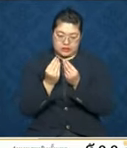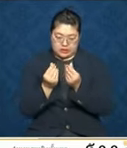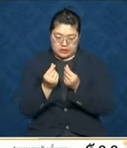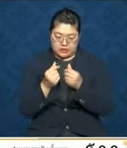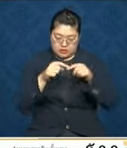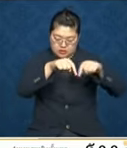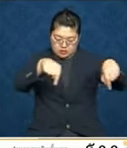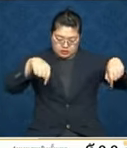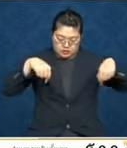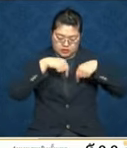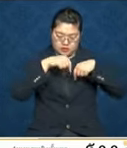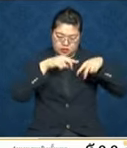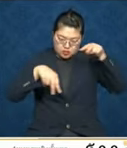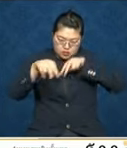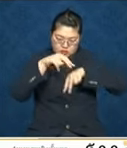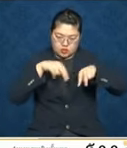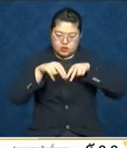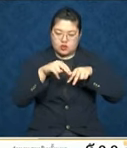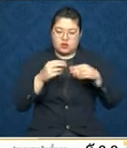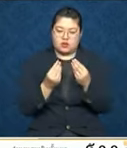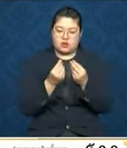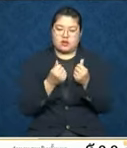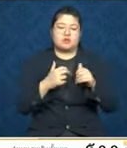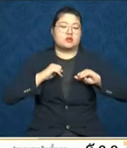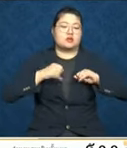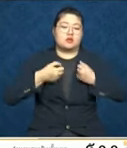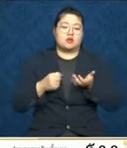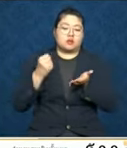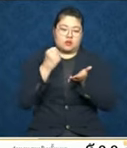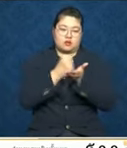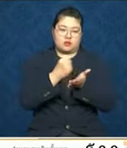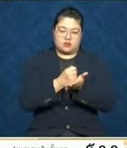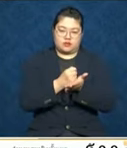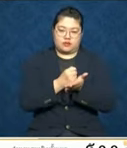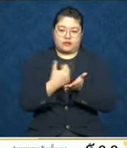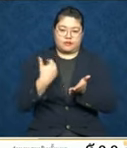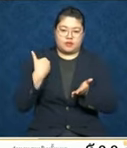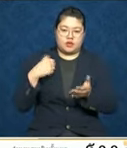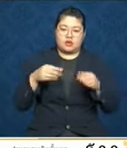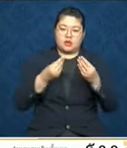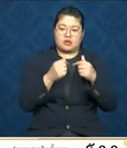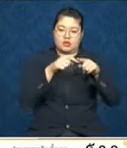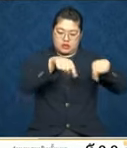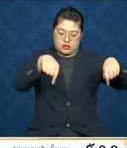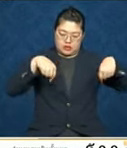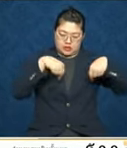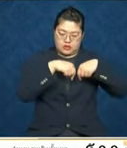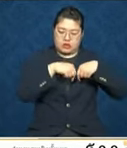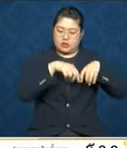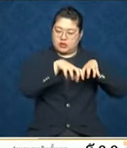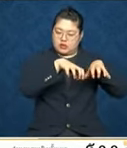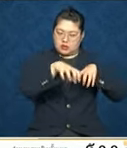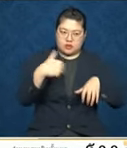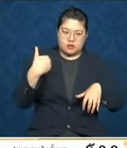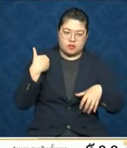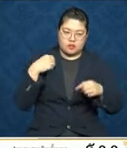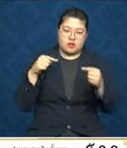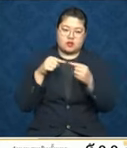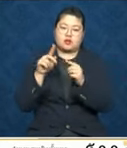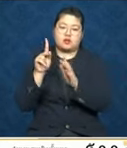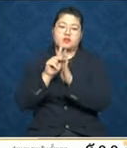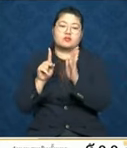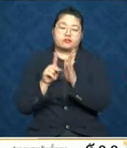ได้เดินสำรวจเพื่อจะพิสูจน์สิทธิ์ของตนเองว่าได้ทำประโยชน์มาก่อนพระราชกฤษฎาสูงพระราชกฤษฎี